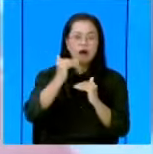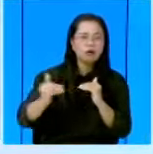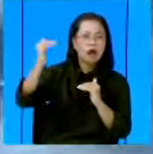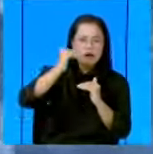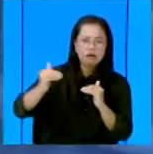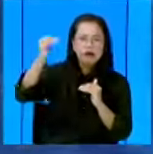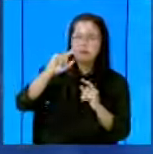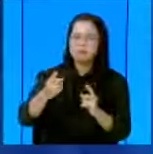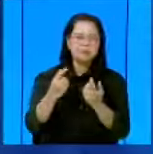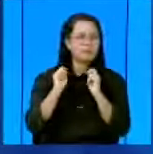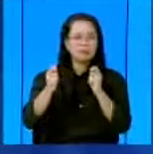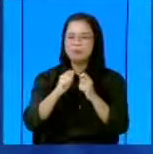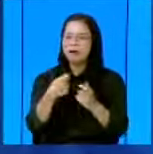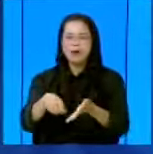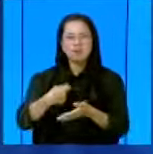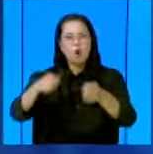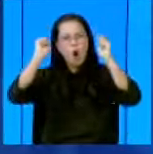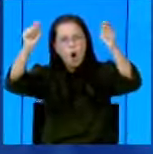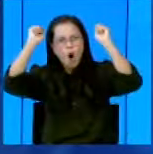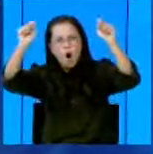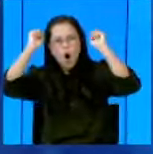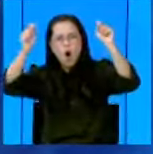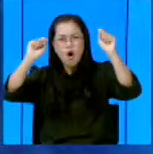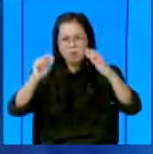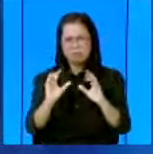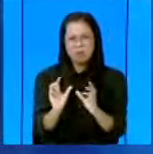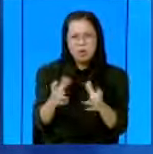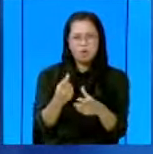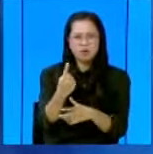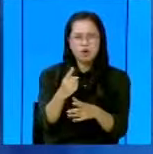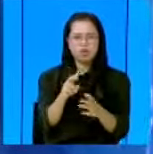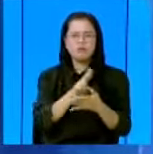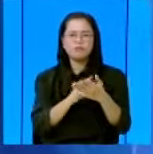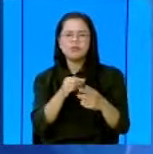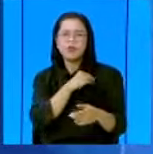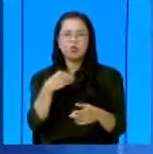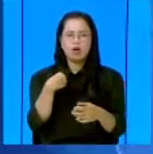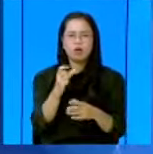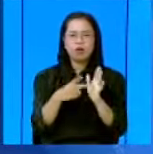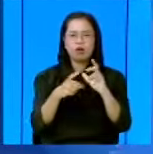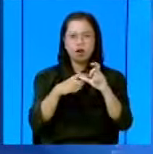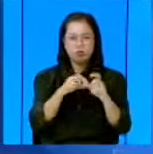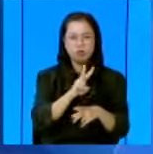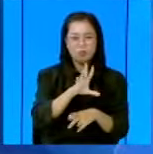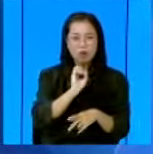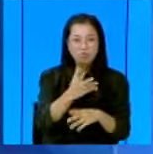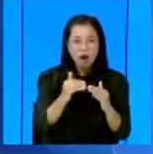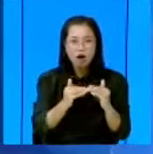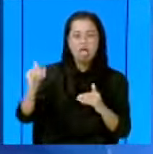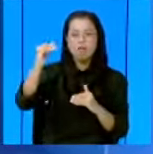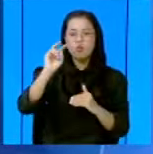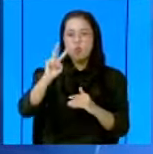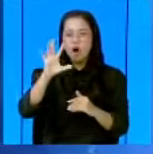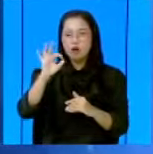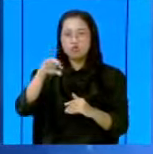lipat ditolak mahasiswa. Uang pangkal kelompok 1 Fakultas Kedokteran UNS naik dari 25 juta menjadi 200